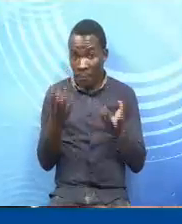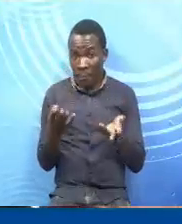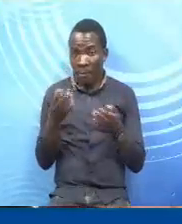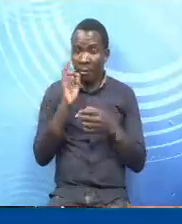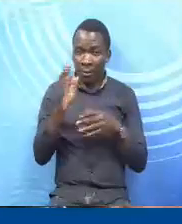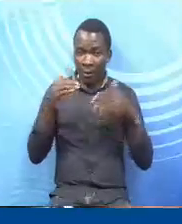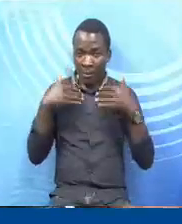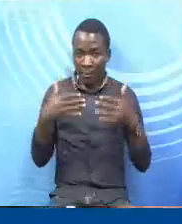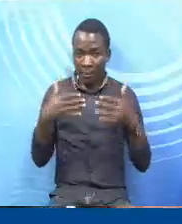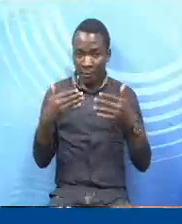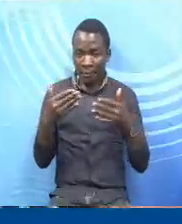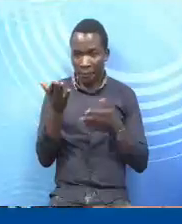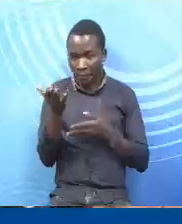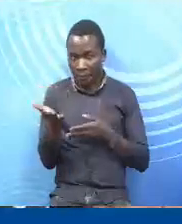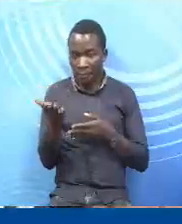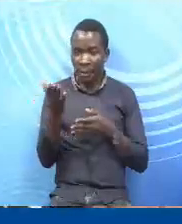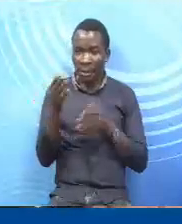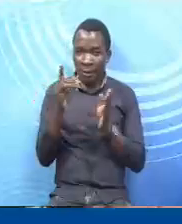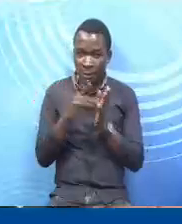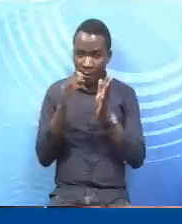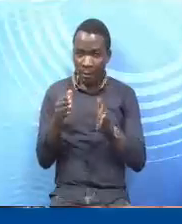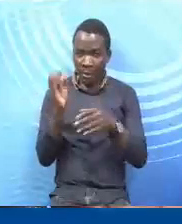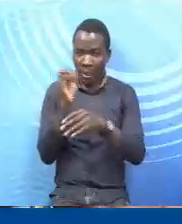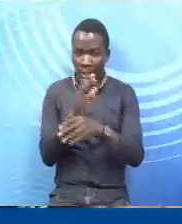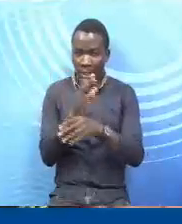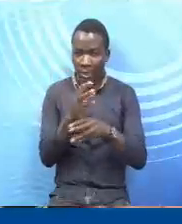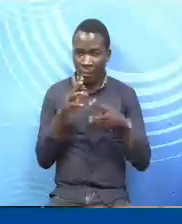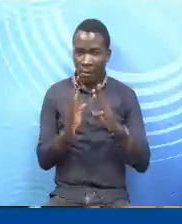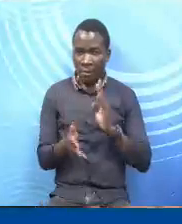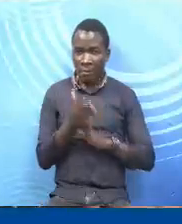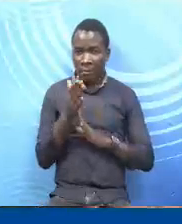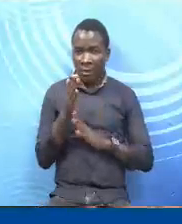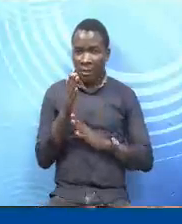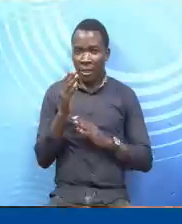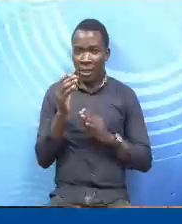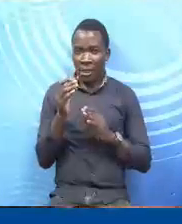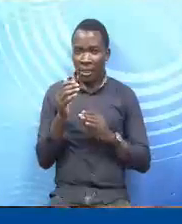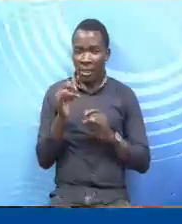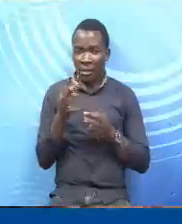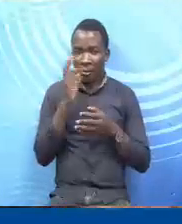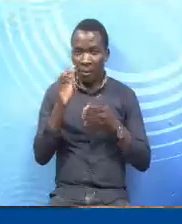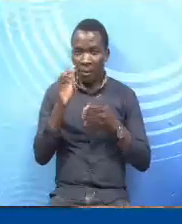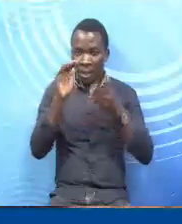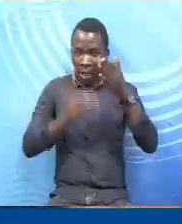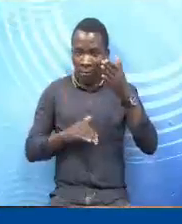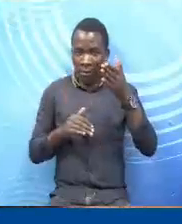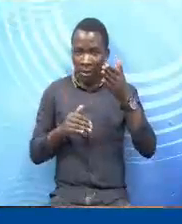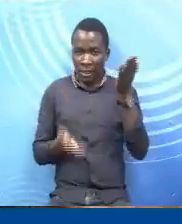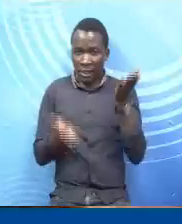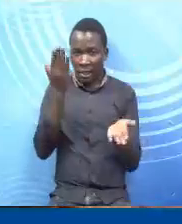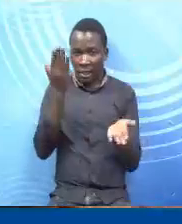umwuka we kuri ka gapimo uhagaze gutya docteur atanga inama mu buryo bwihuse. Niba wa muntu yagiye munsi y'igipimo uko abaganga